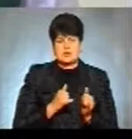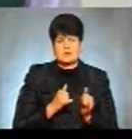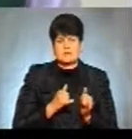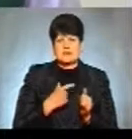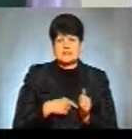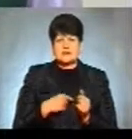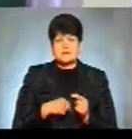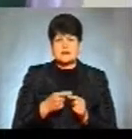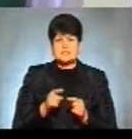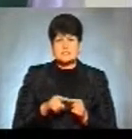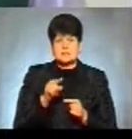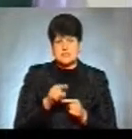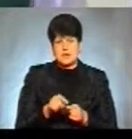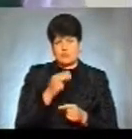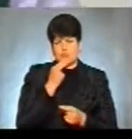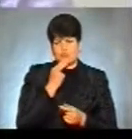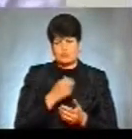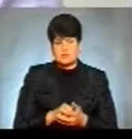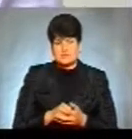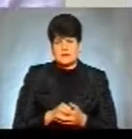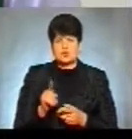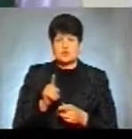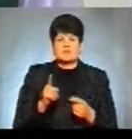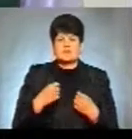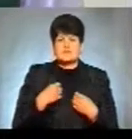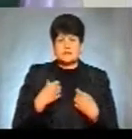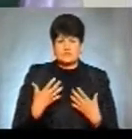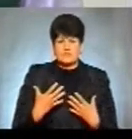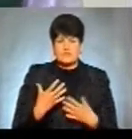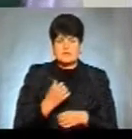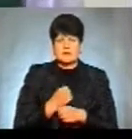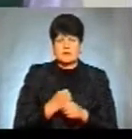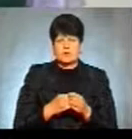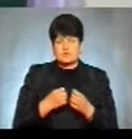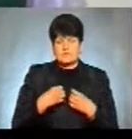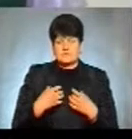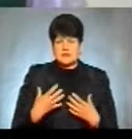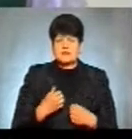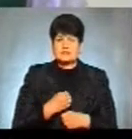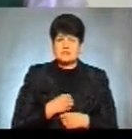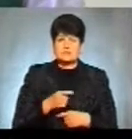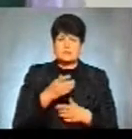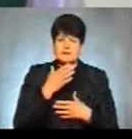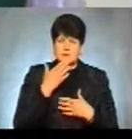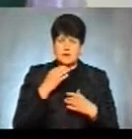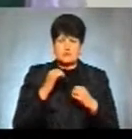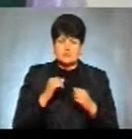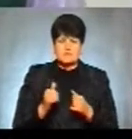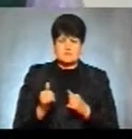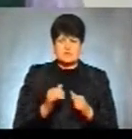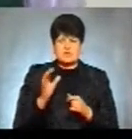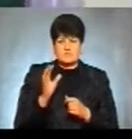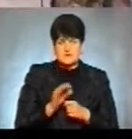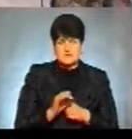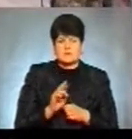забезпечити себе цією продукцією, щоб відсвяткувати от Великодні свята. От. На жаль, ми не маємо можливість забезпечити всіх, якби ми